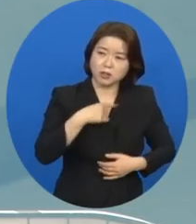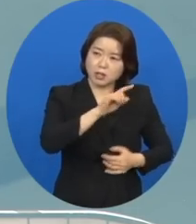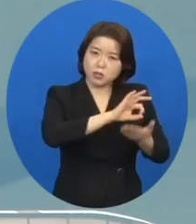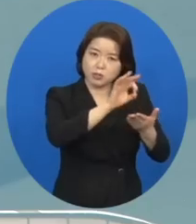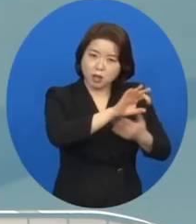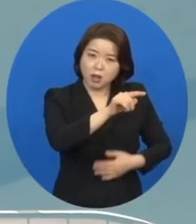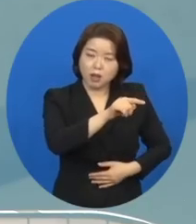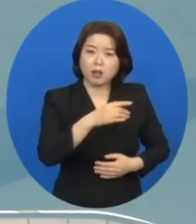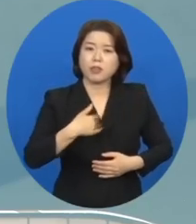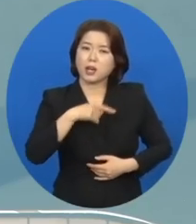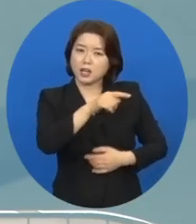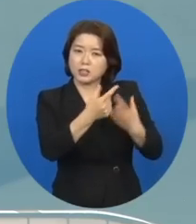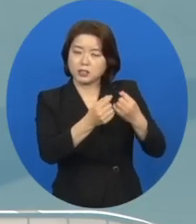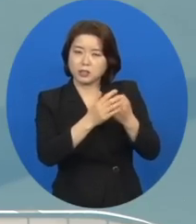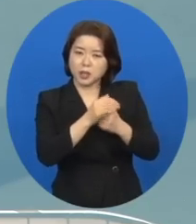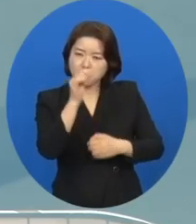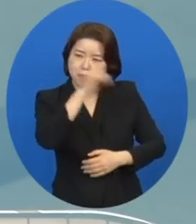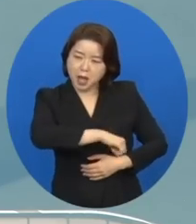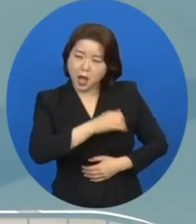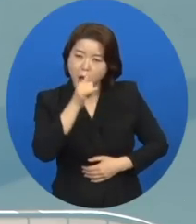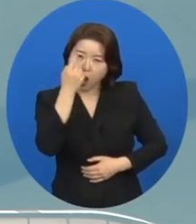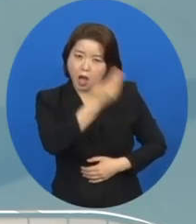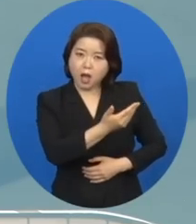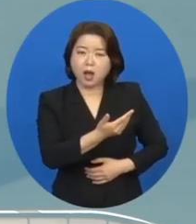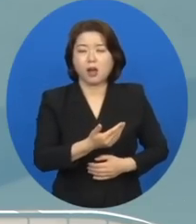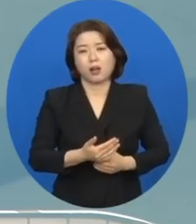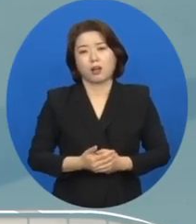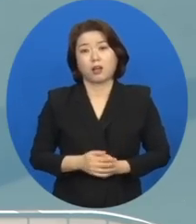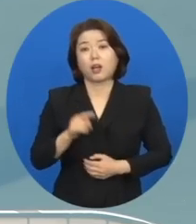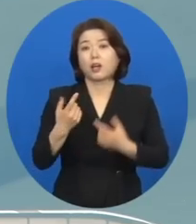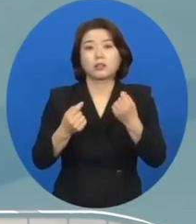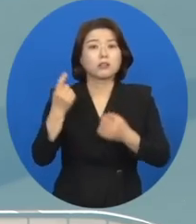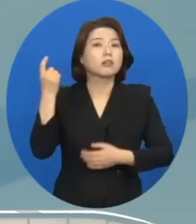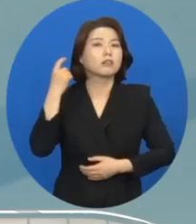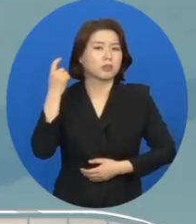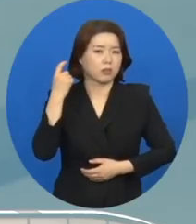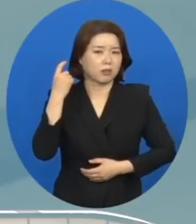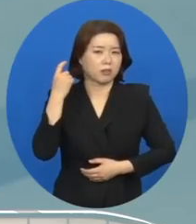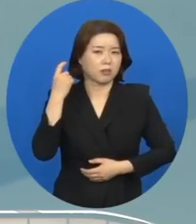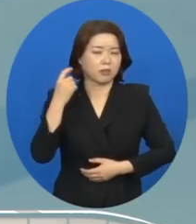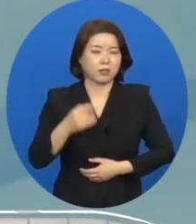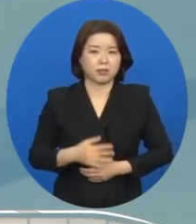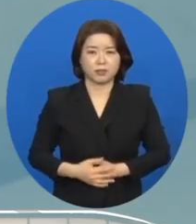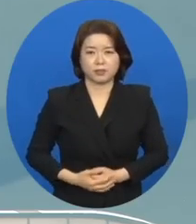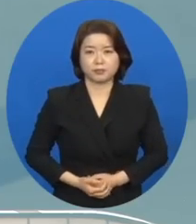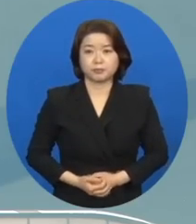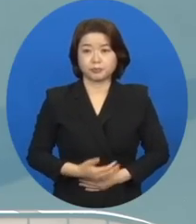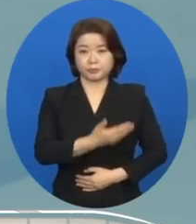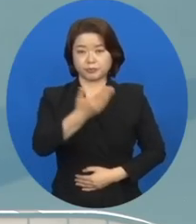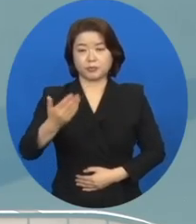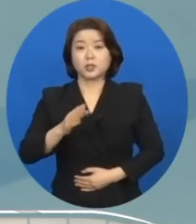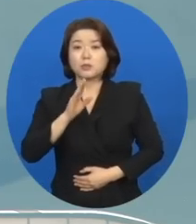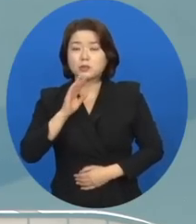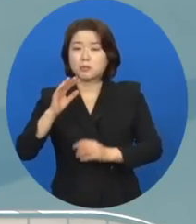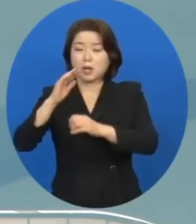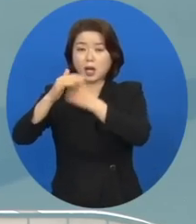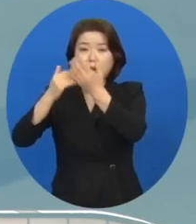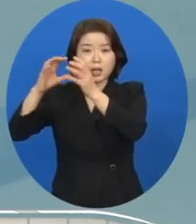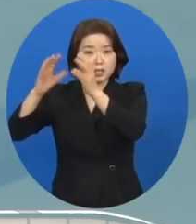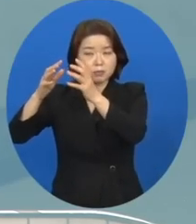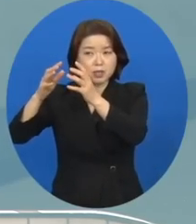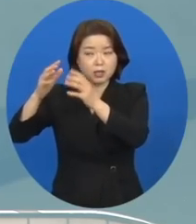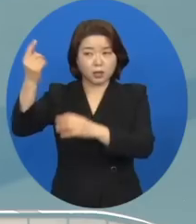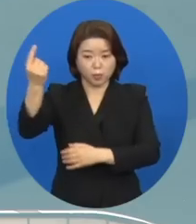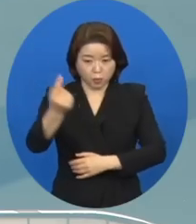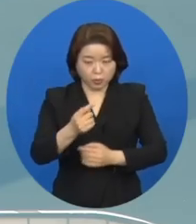썼겠나, 내가 그렇게 불순종했겠나, 이렇게 들리는 거예요. 여러분 정말 하나님 나라가 임한다는